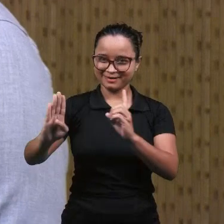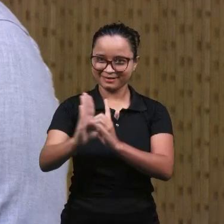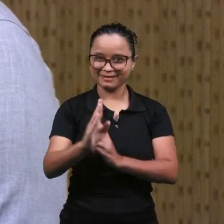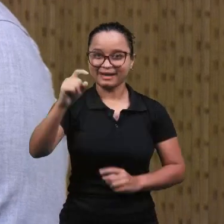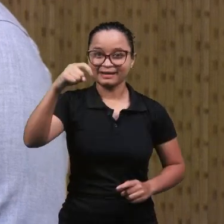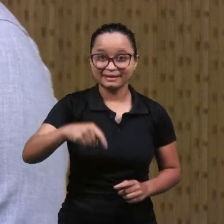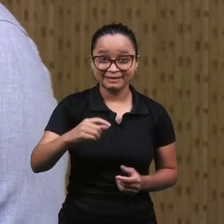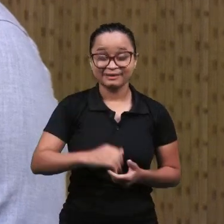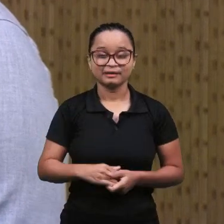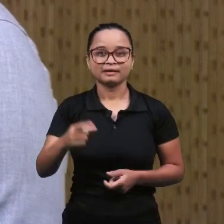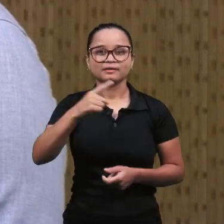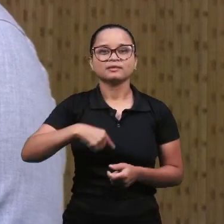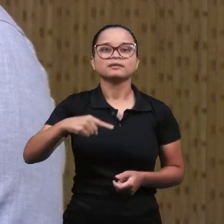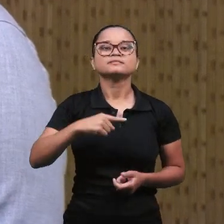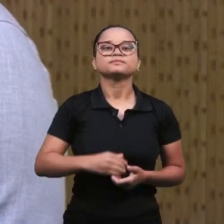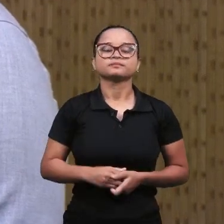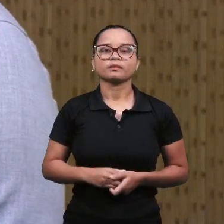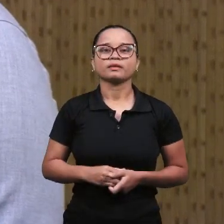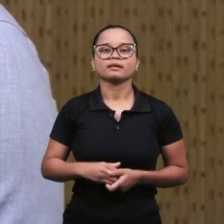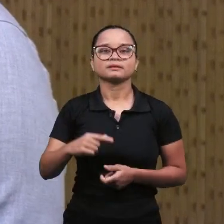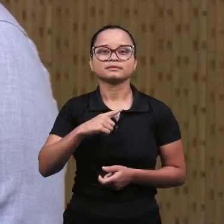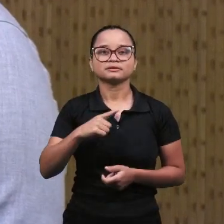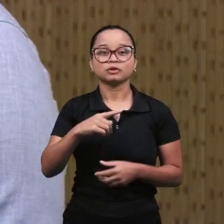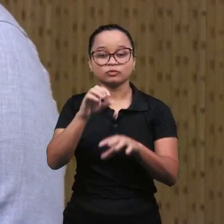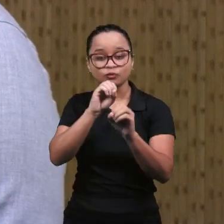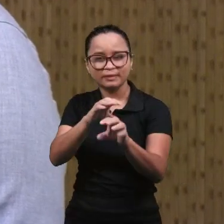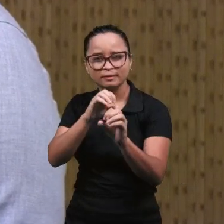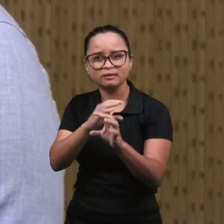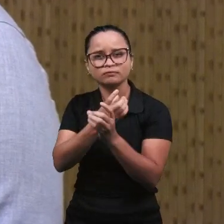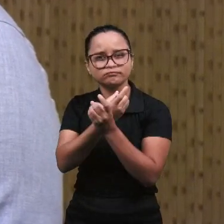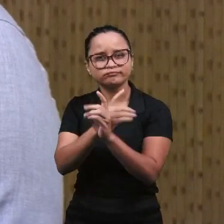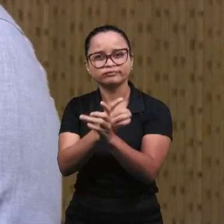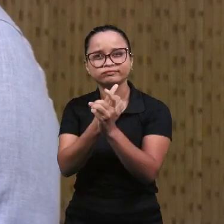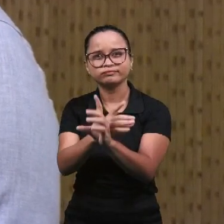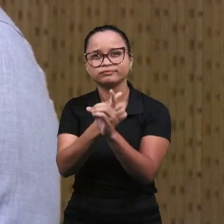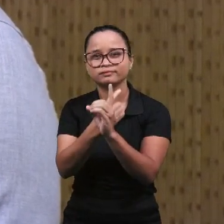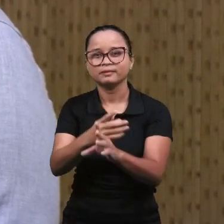ici, dans l'école biblique, et pouvoir